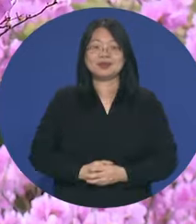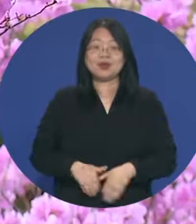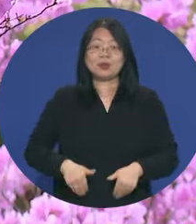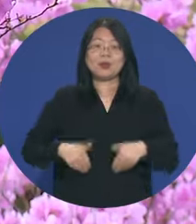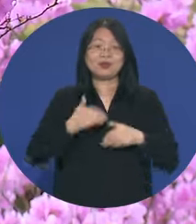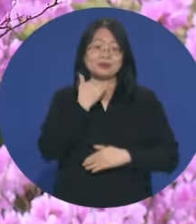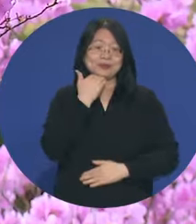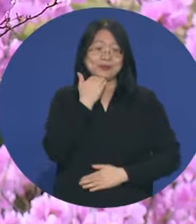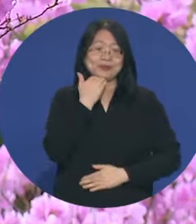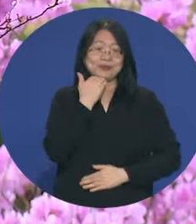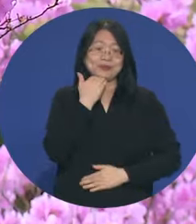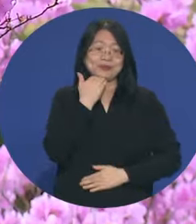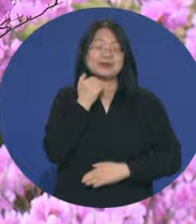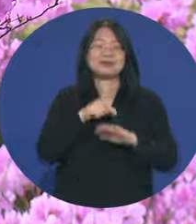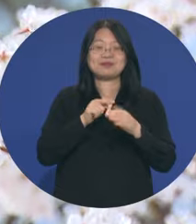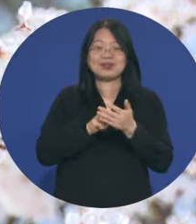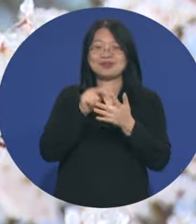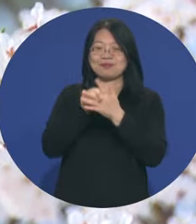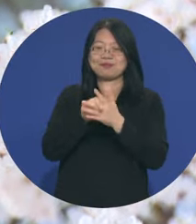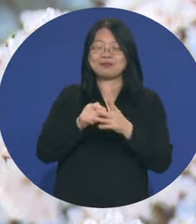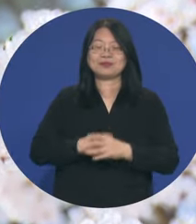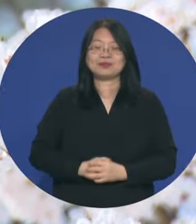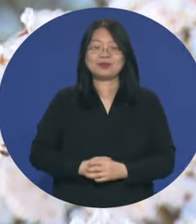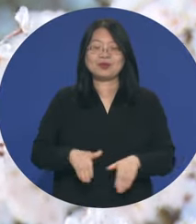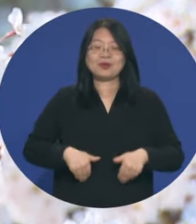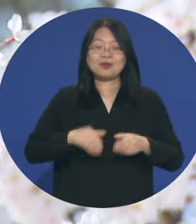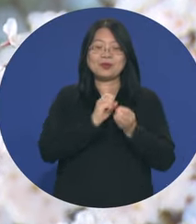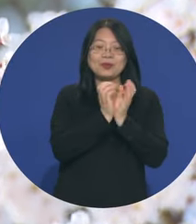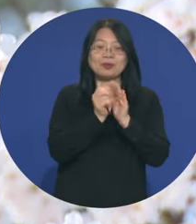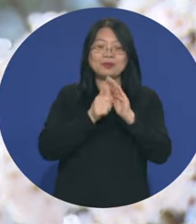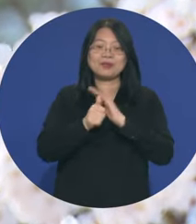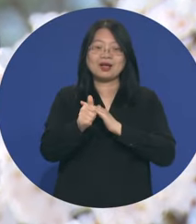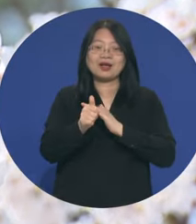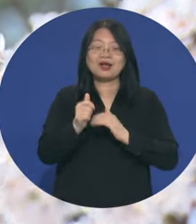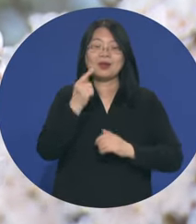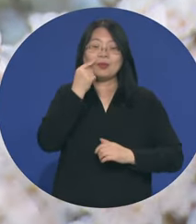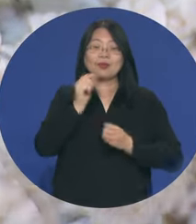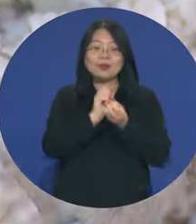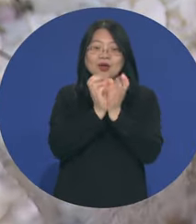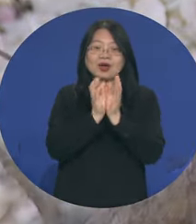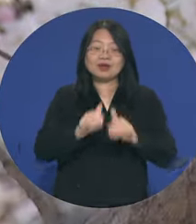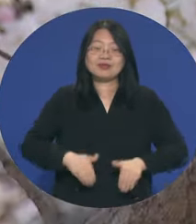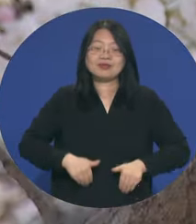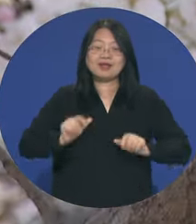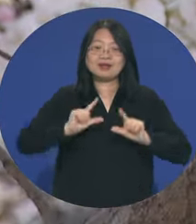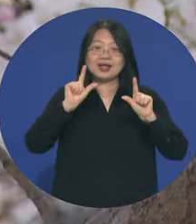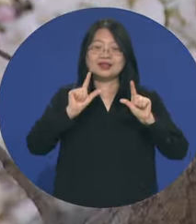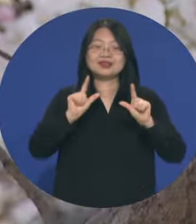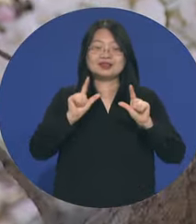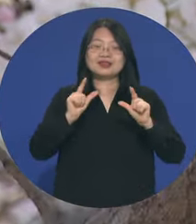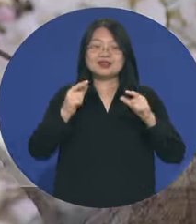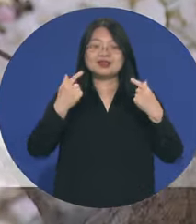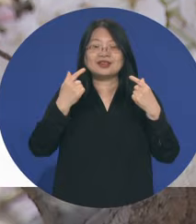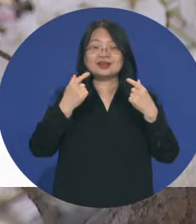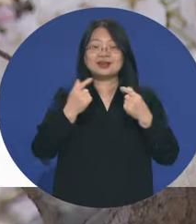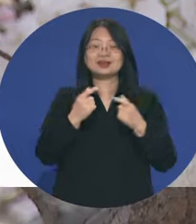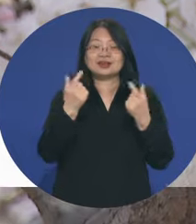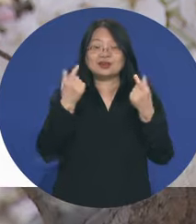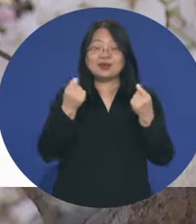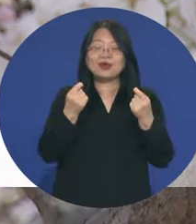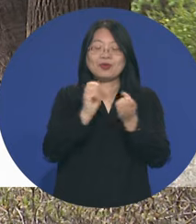봄을 기다렸는지가 느껴집니다. 봄꽃의 대명사 벚꽃도 따뜻한 날씨에 보답하듯 꽃망울을